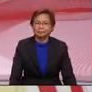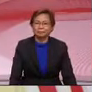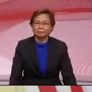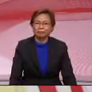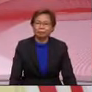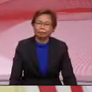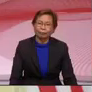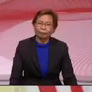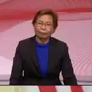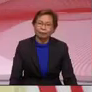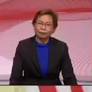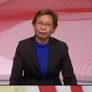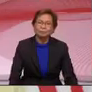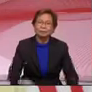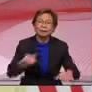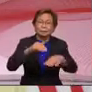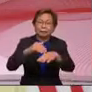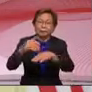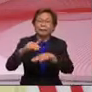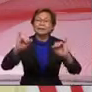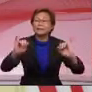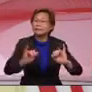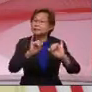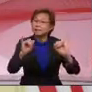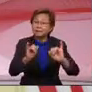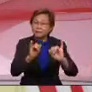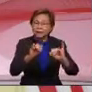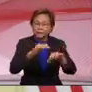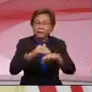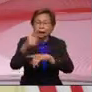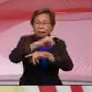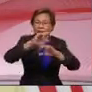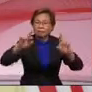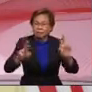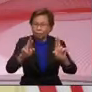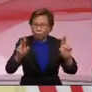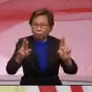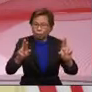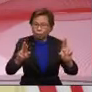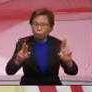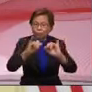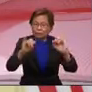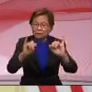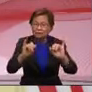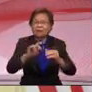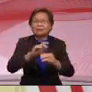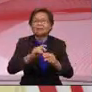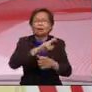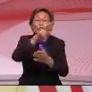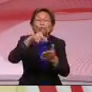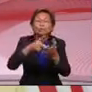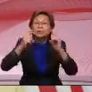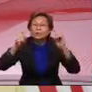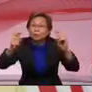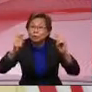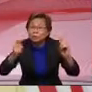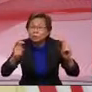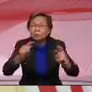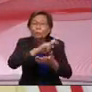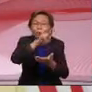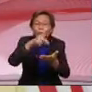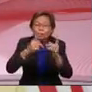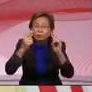Hari Isnin, hari Rabu kalau tak silap saya, ada soalan tentang pusat tuition.